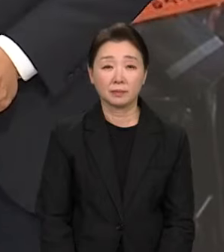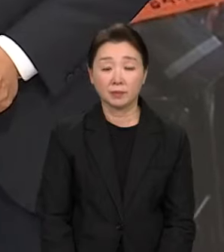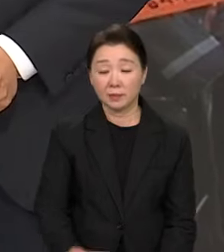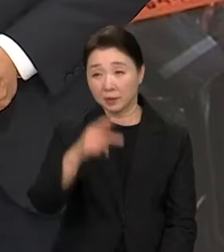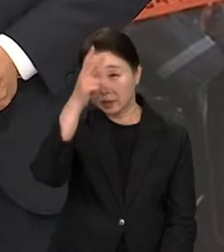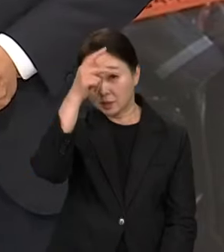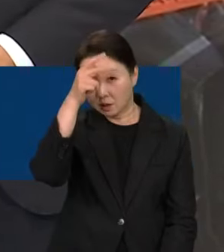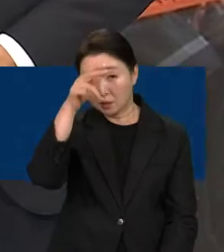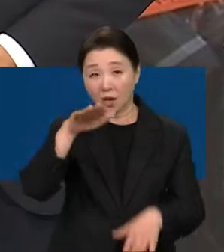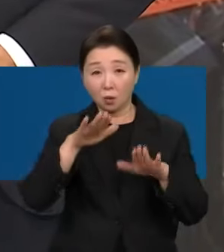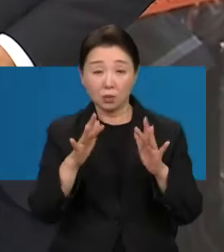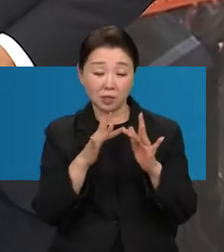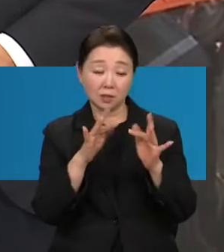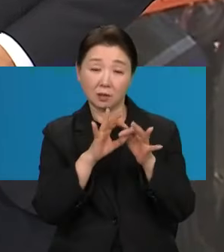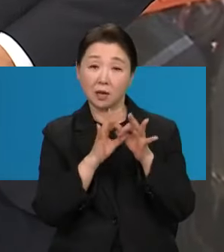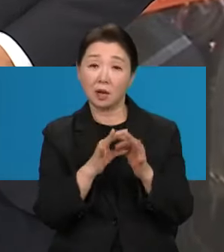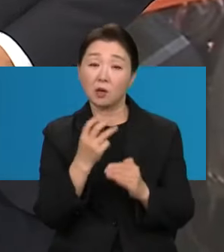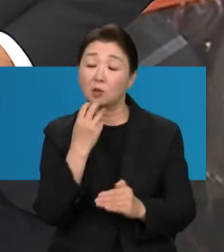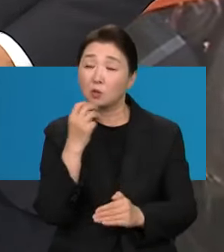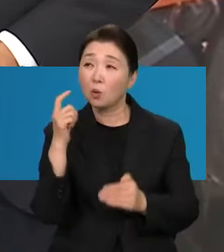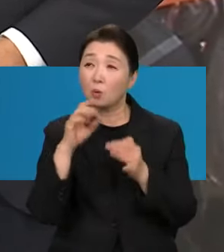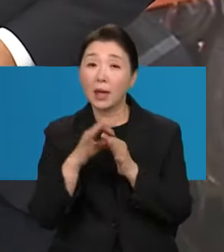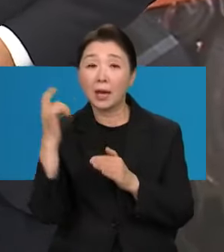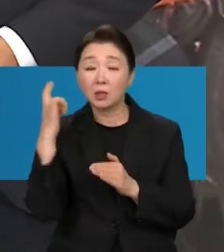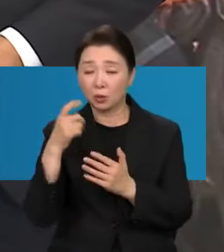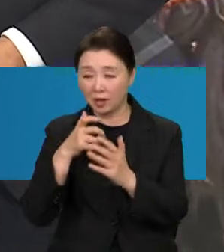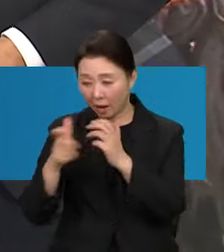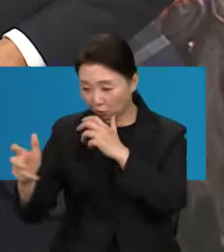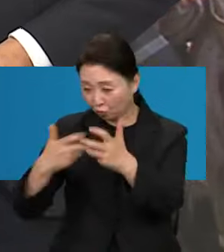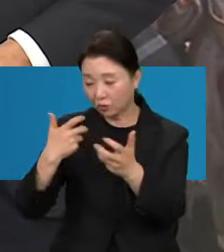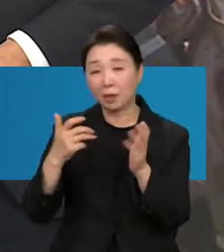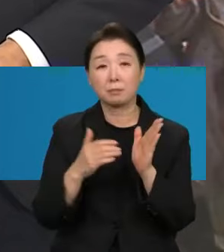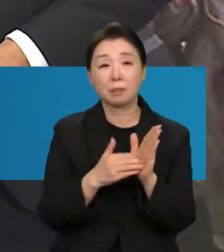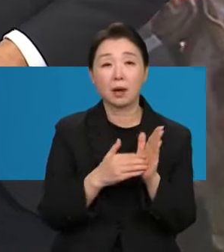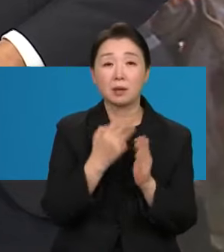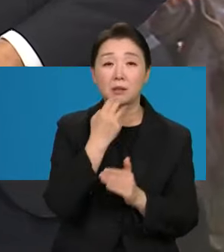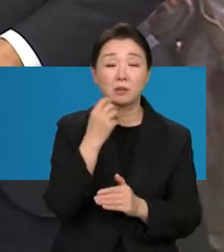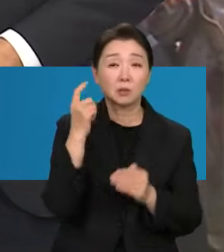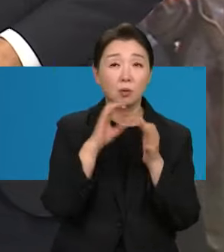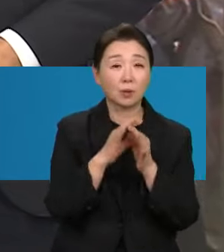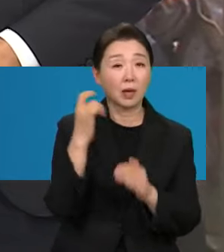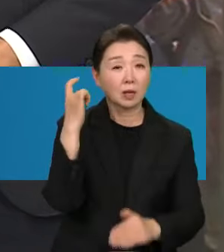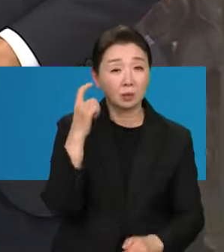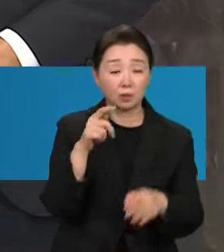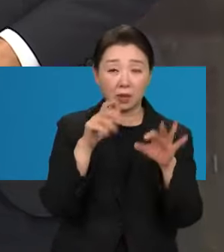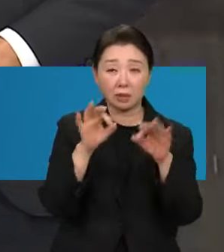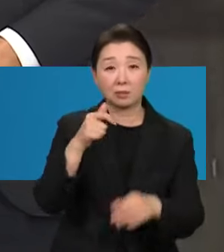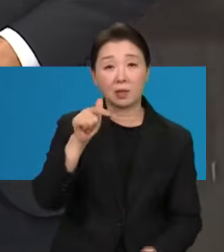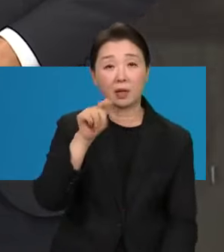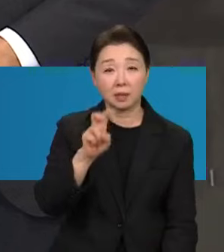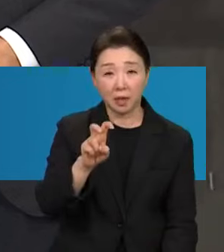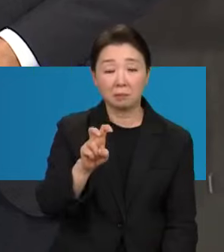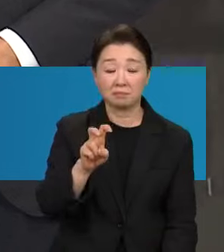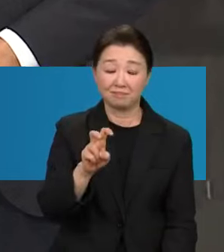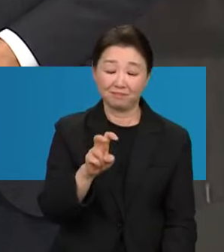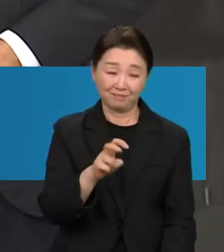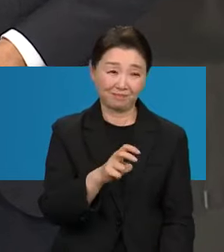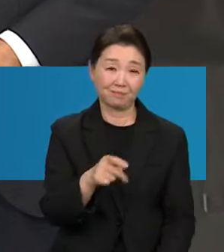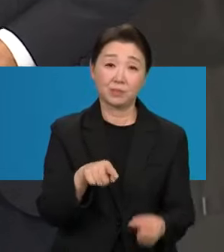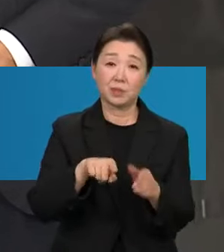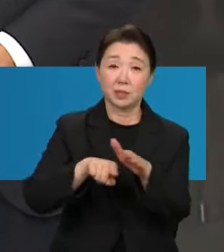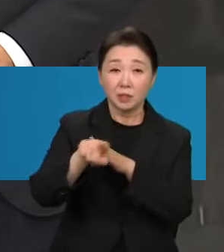경찰이 오늘 인터넷 매체 서울의 소리를 압수수색했습니다. 서울의 소리가 김대남 전 대통령실 선임 행정관의